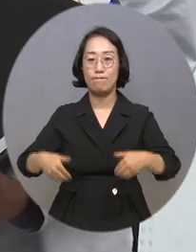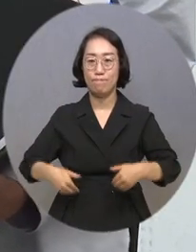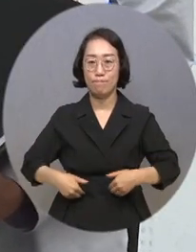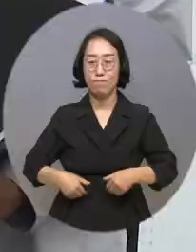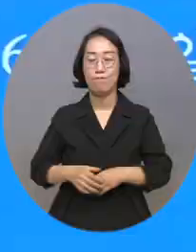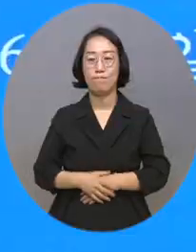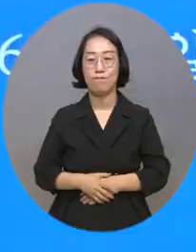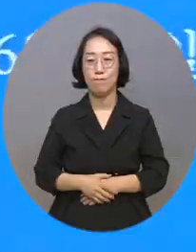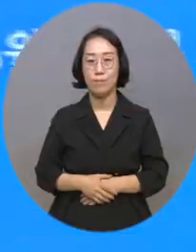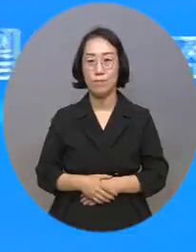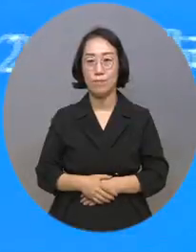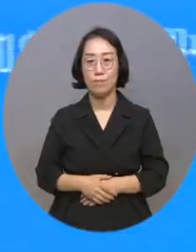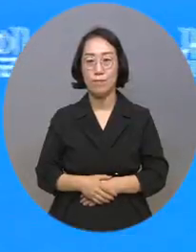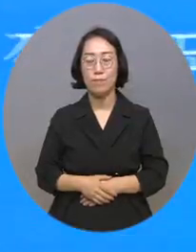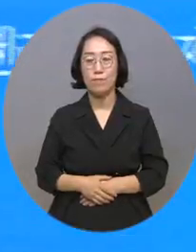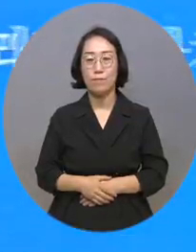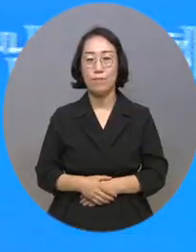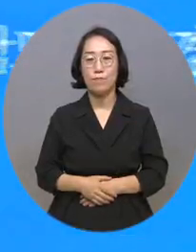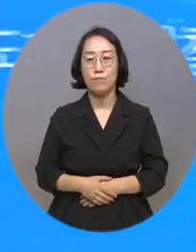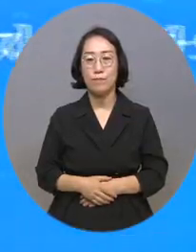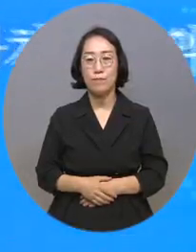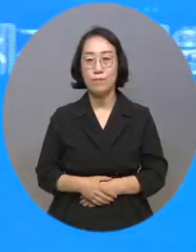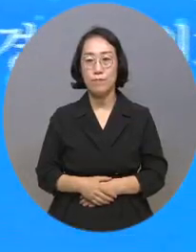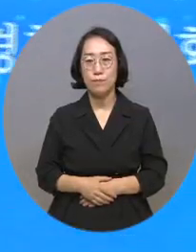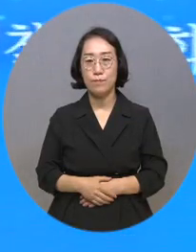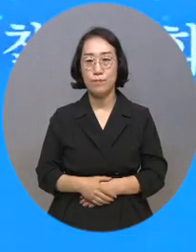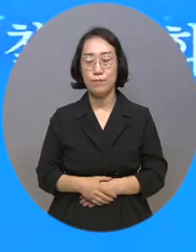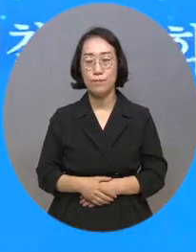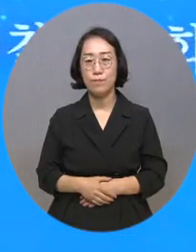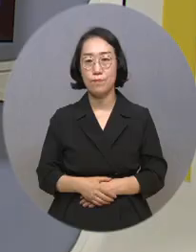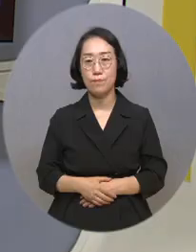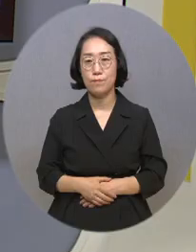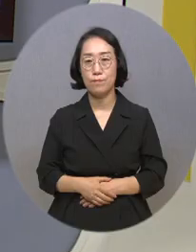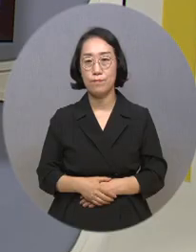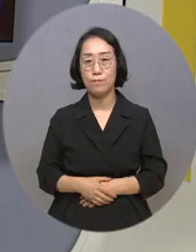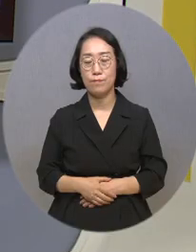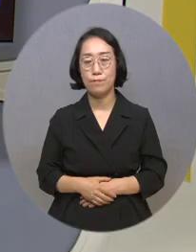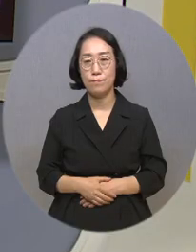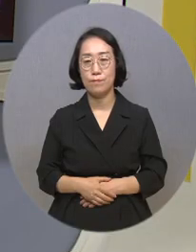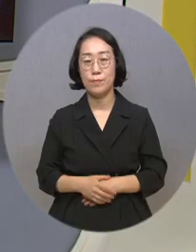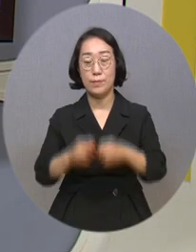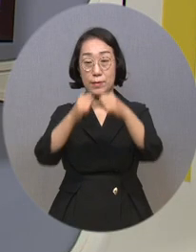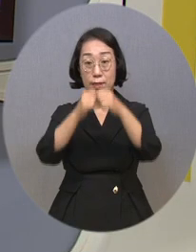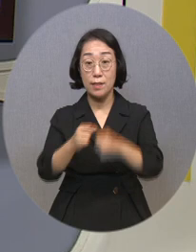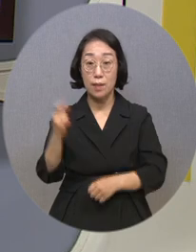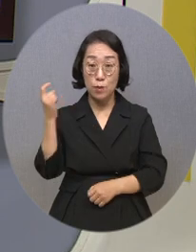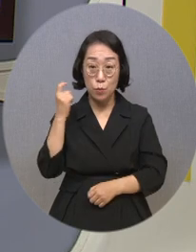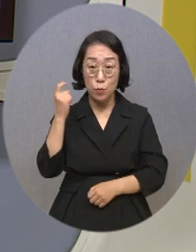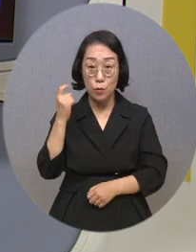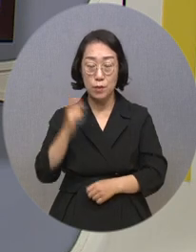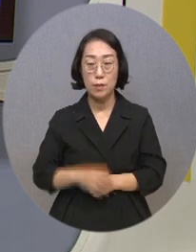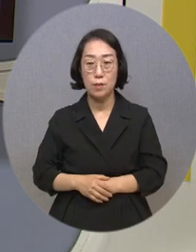실정입니다. 복지TV 뉴스 문경화입니다. 이 밖에 자세한